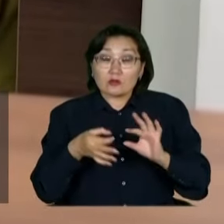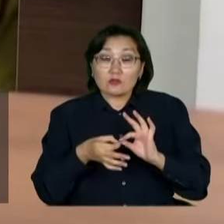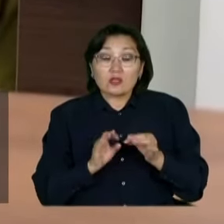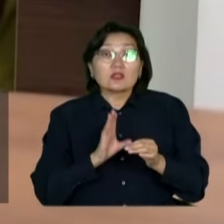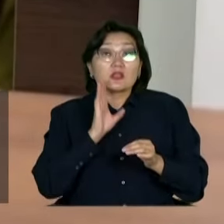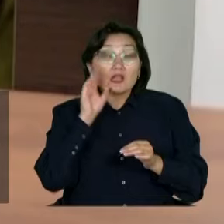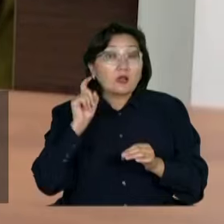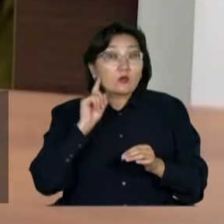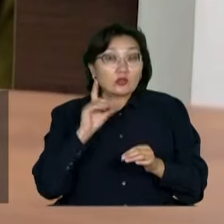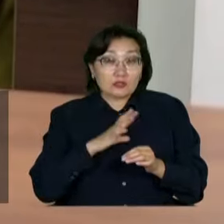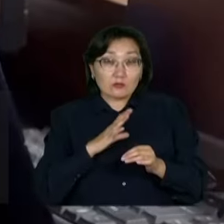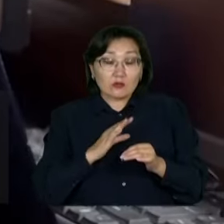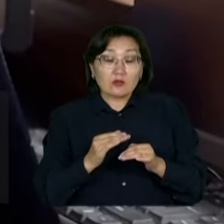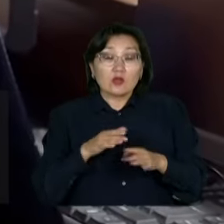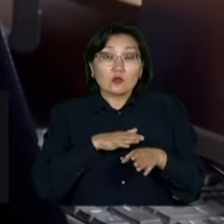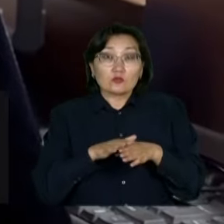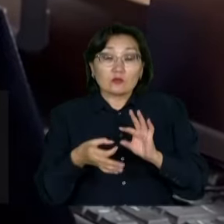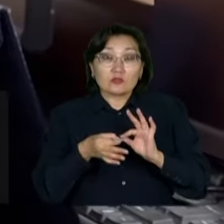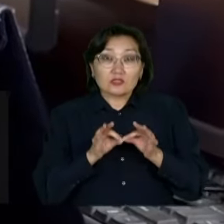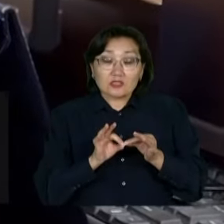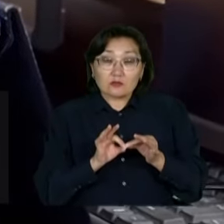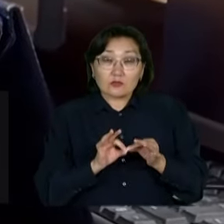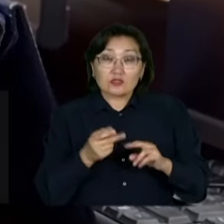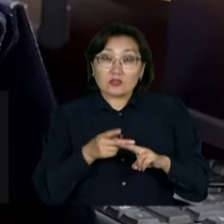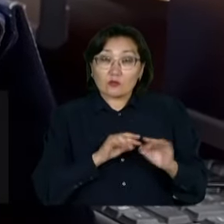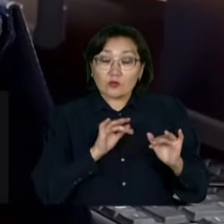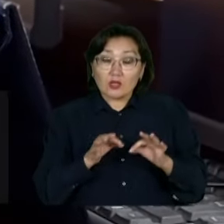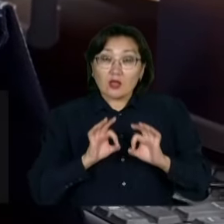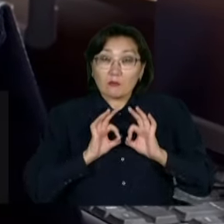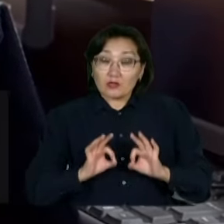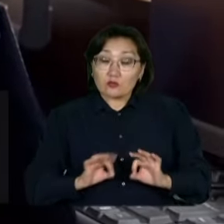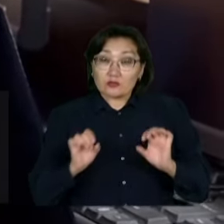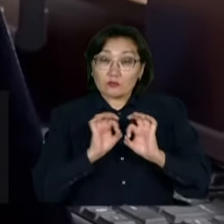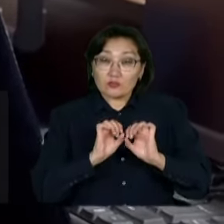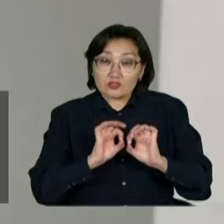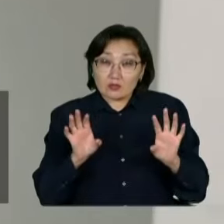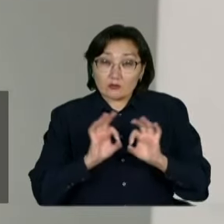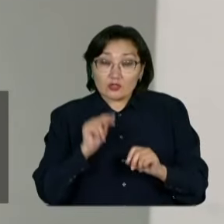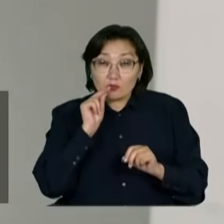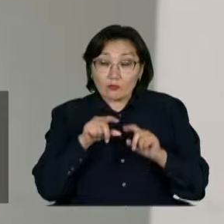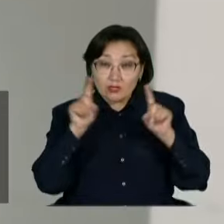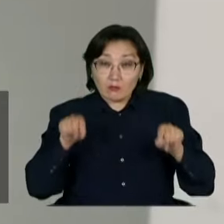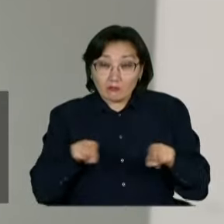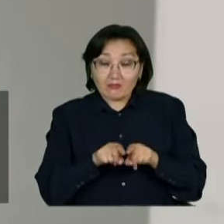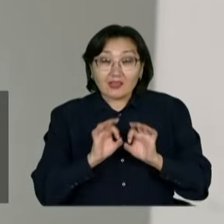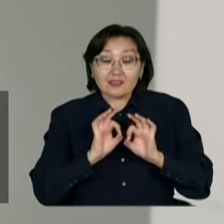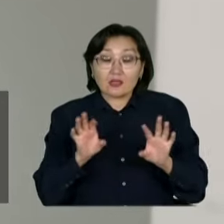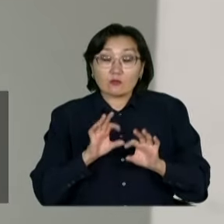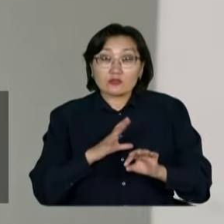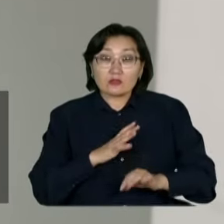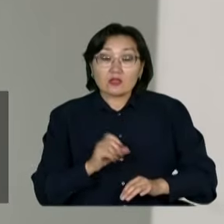таңертең естідім дейді. Алыстың толыққанды мән-жайын аталған отырысты прокурор баяндап берді. Айыптау актісін оқыған ол былай дейді.